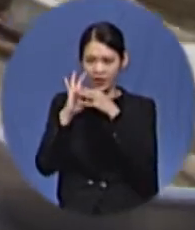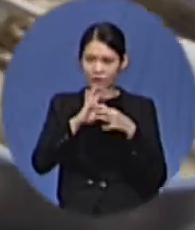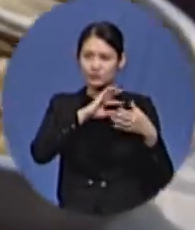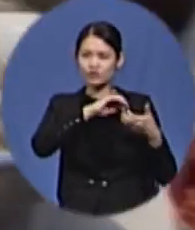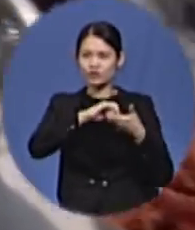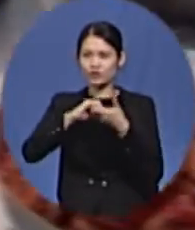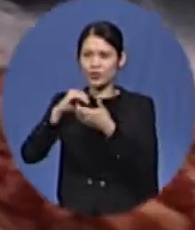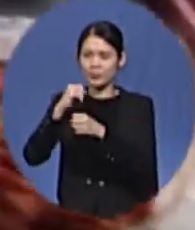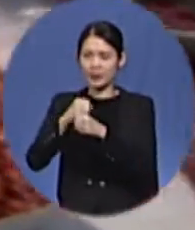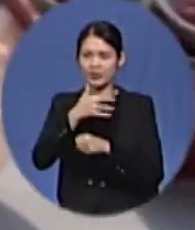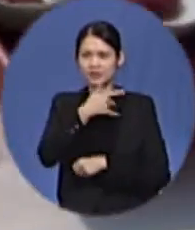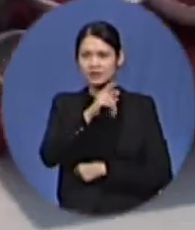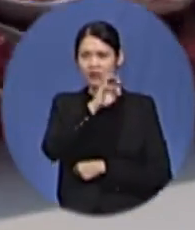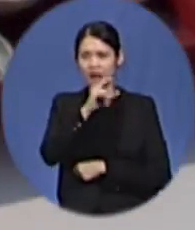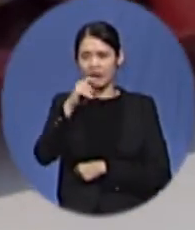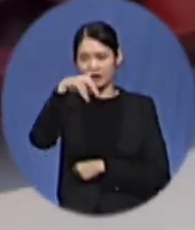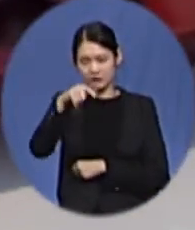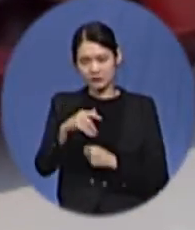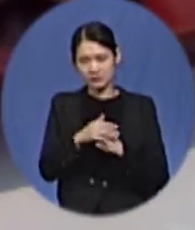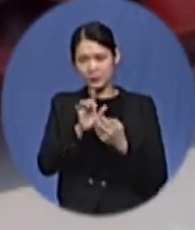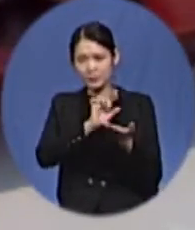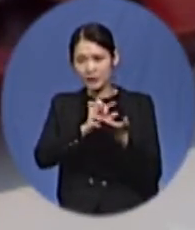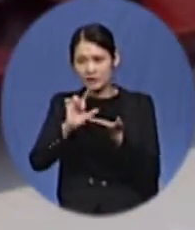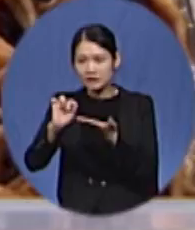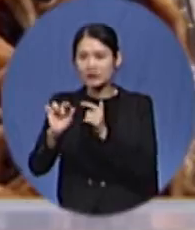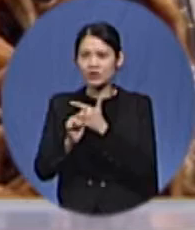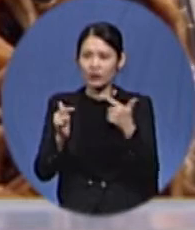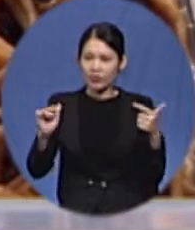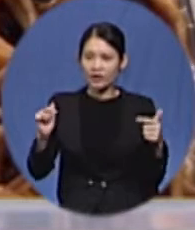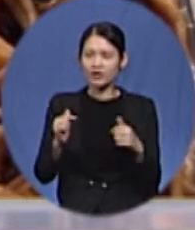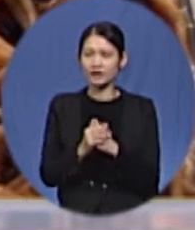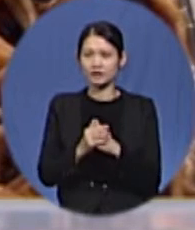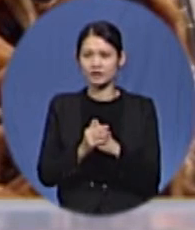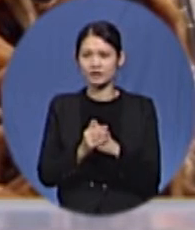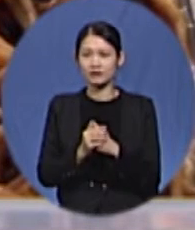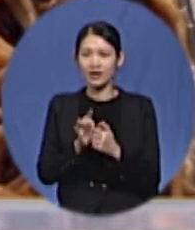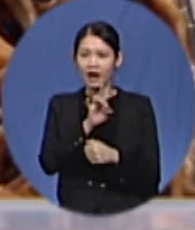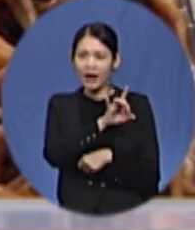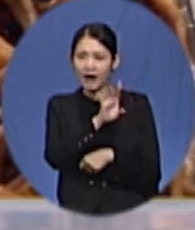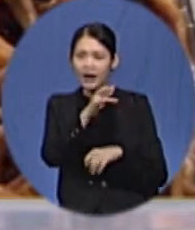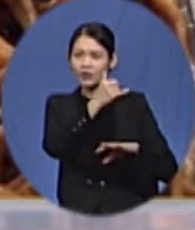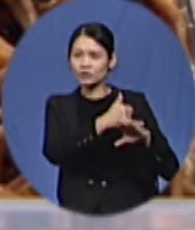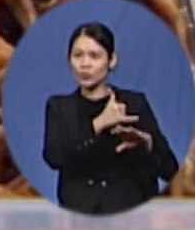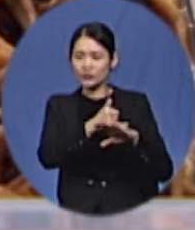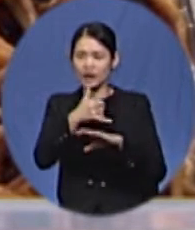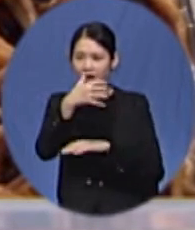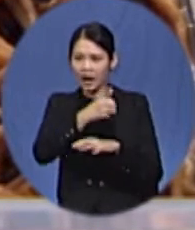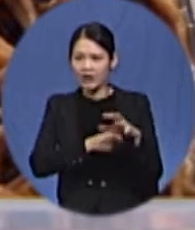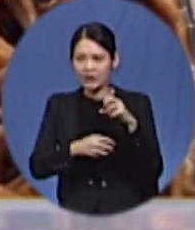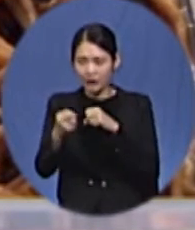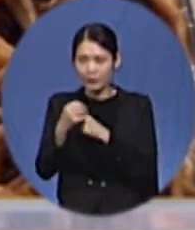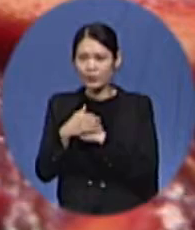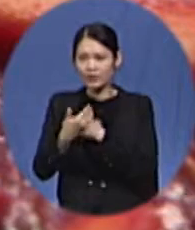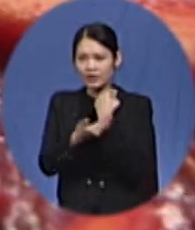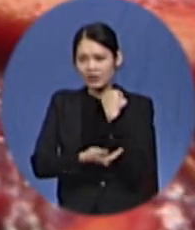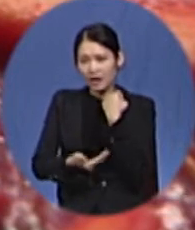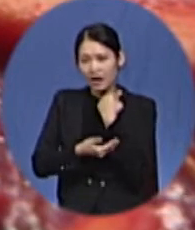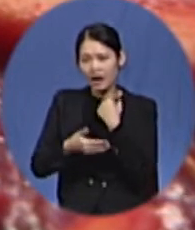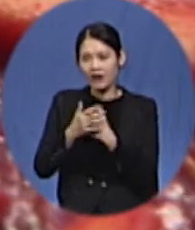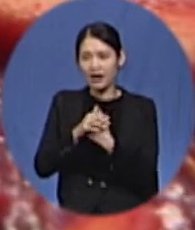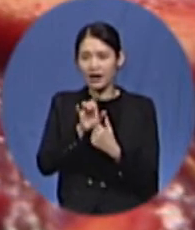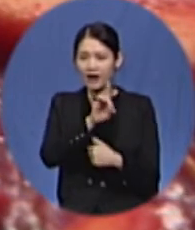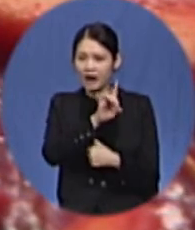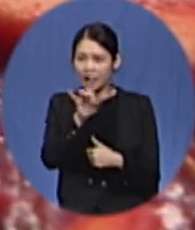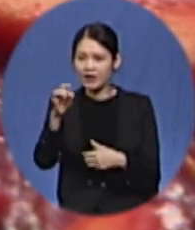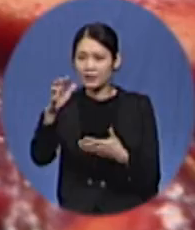주기적으로 모여 만든 장아찌와 동치미를 비롯한 반찬들. 각자의 농장에서 갓 딴 채소들까지 하나둘